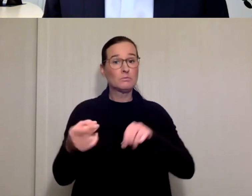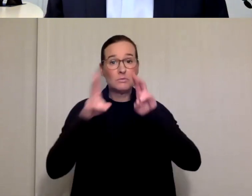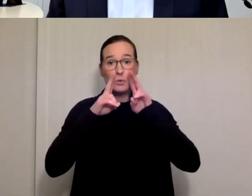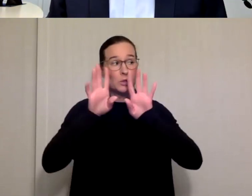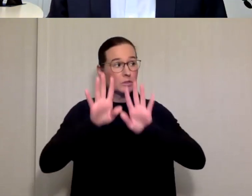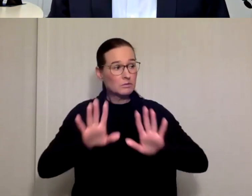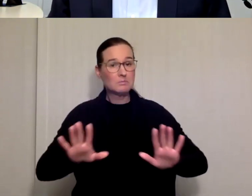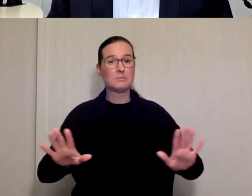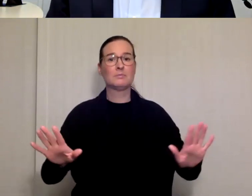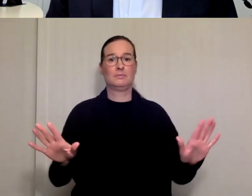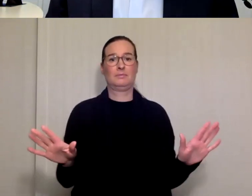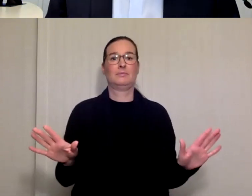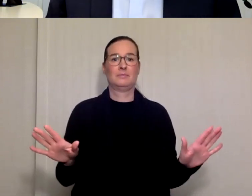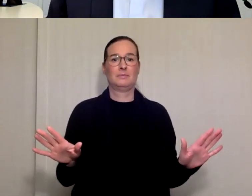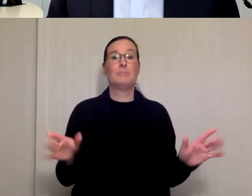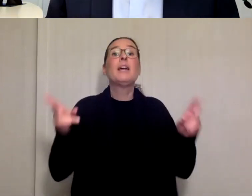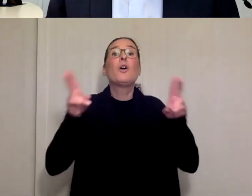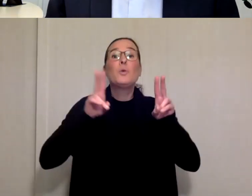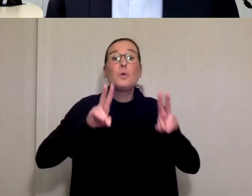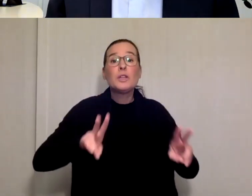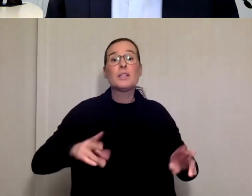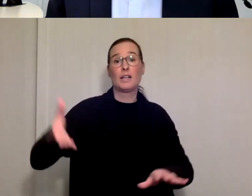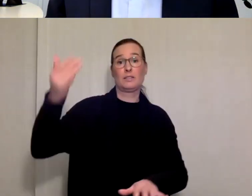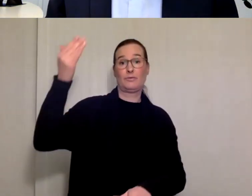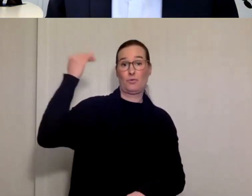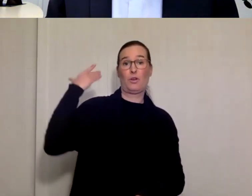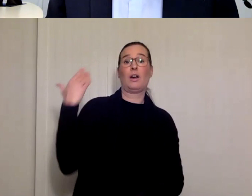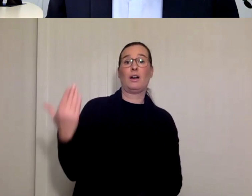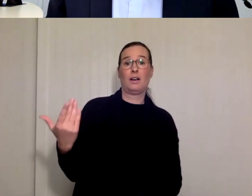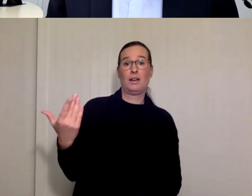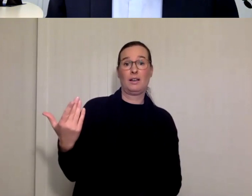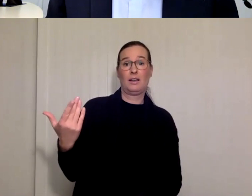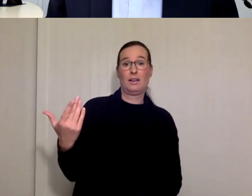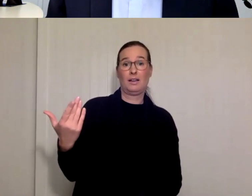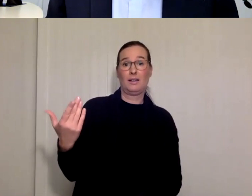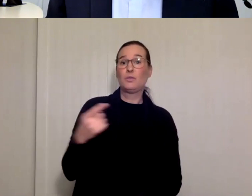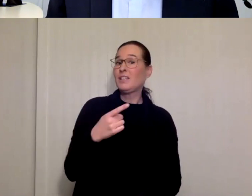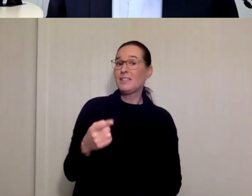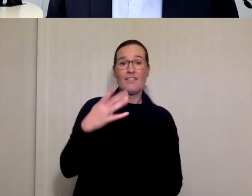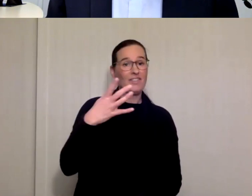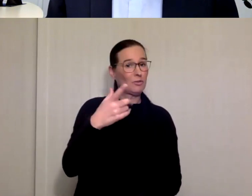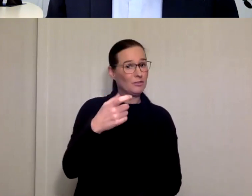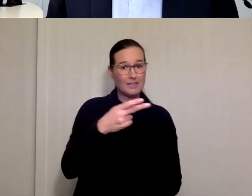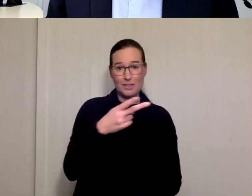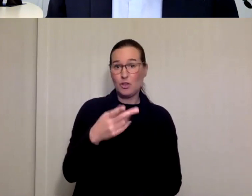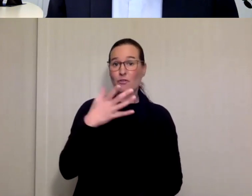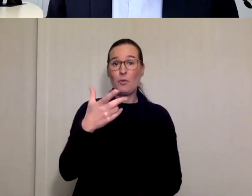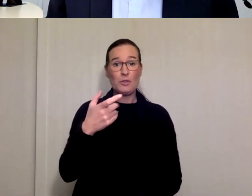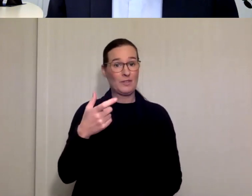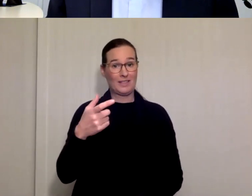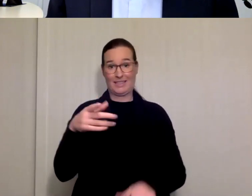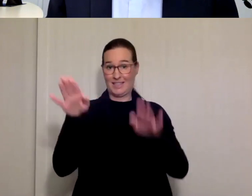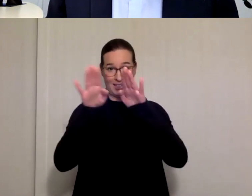Es wird ein viel, viel ruhigeres Weihnachten. Und zwar nicht erst am 24. oder 25., sondern jetzt